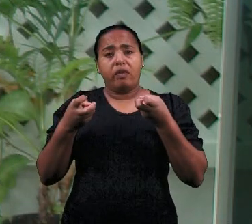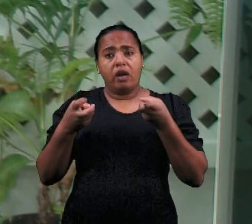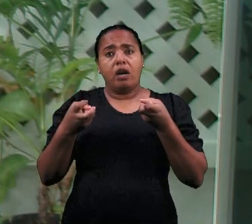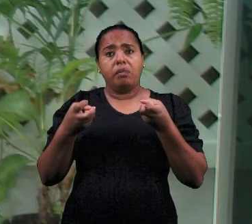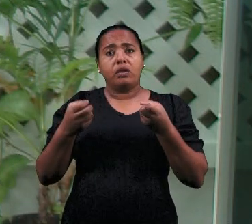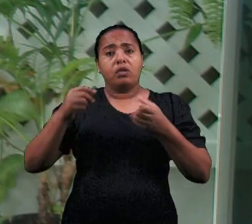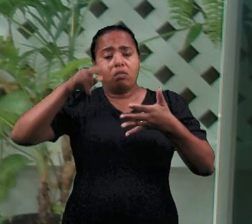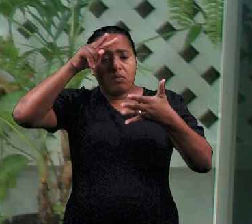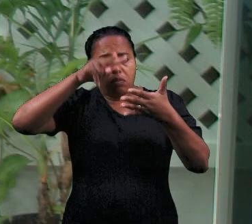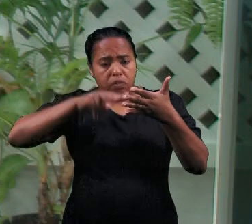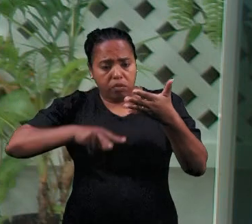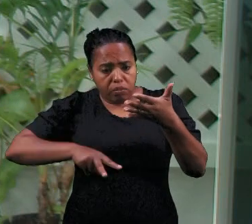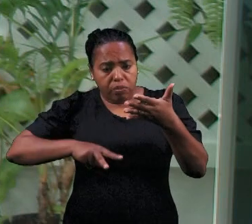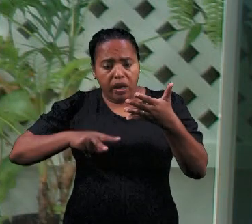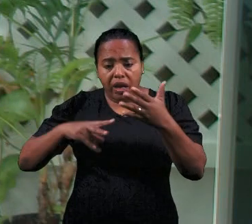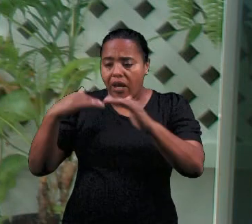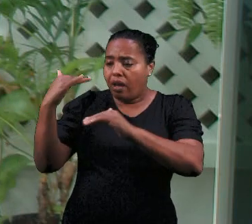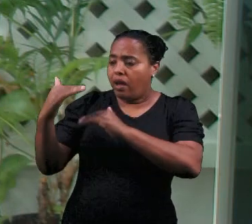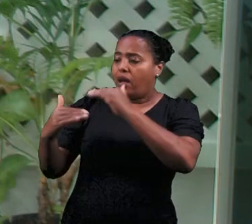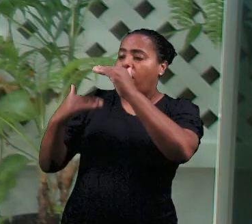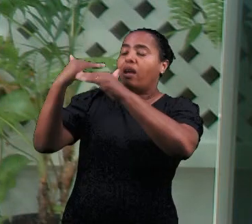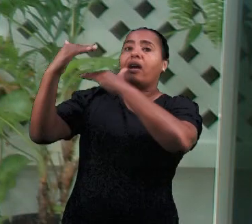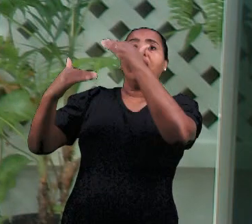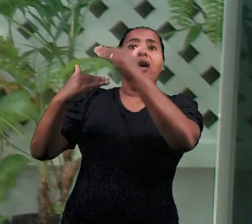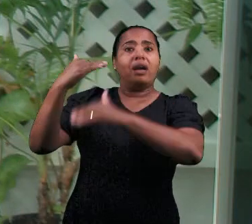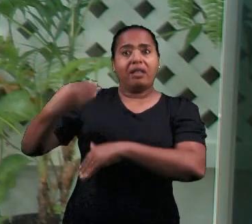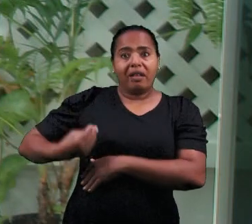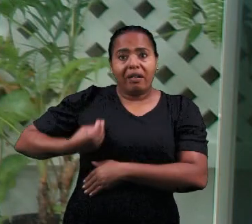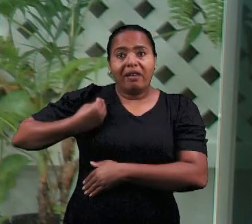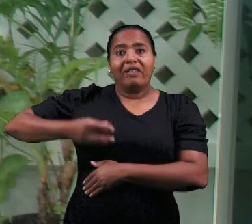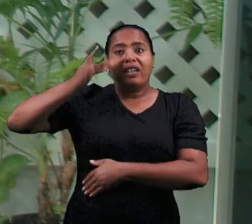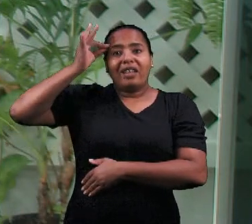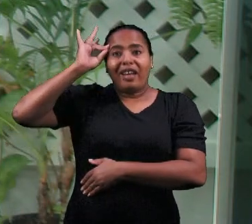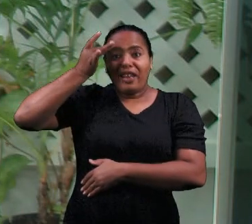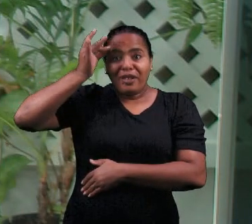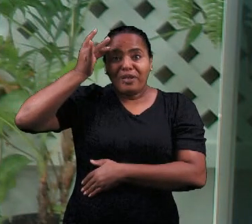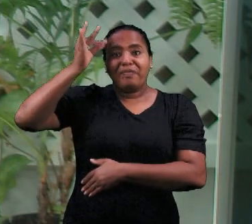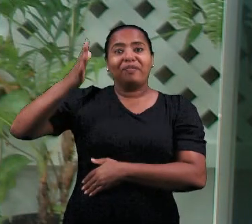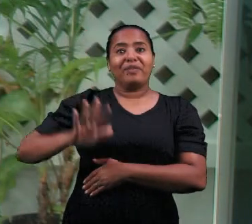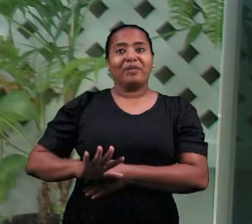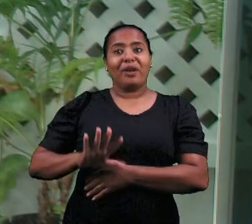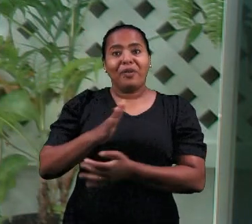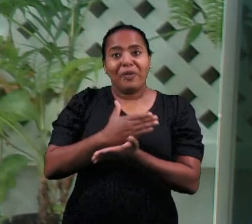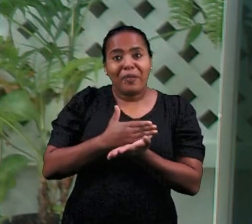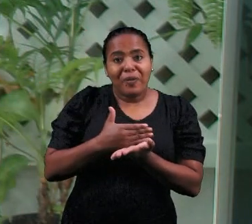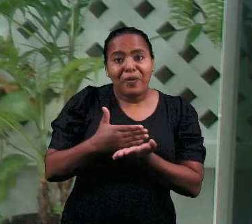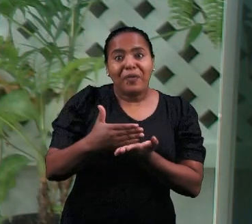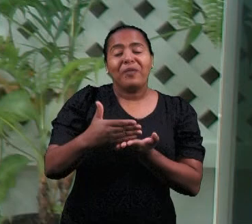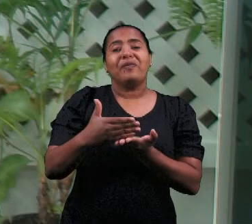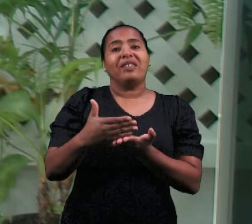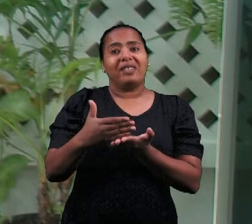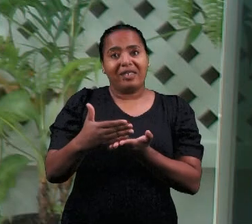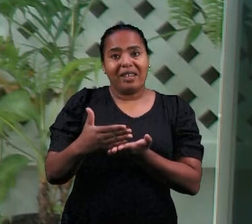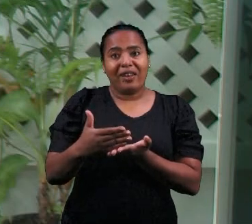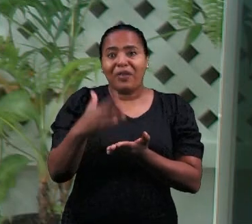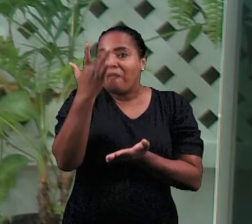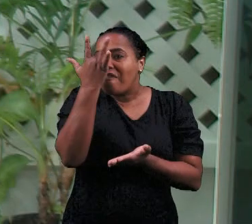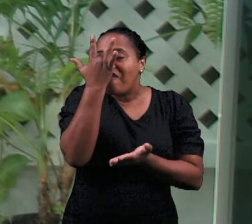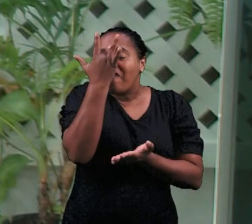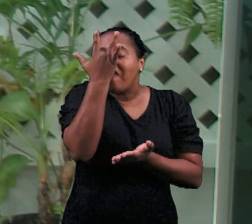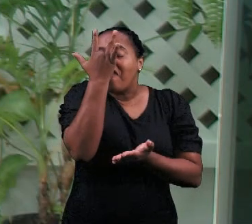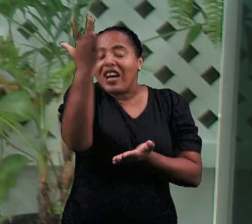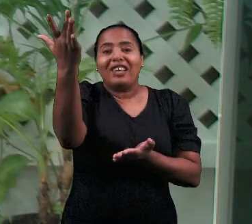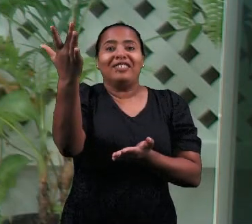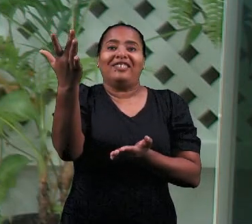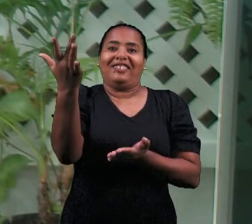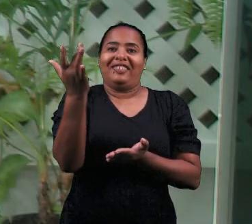les réponses. Et nous sommes en train d'observer cela dans la vie des frères et sœurs. Il y a un progrès